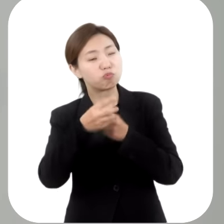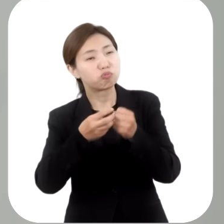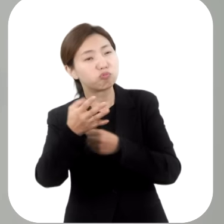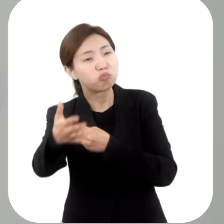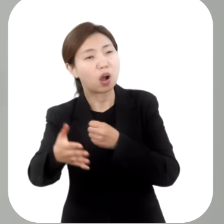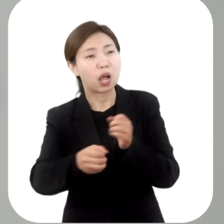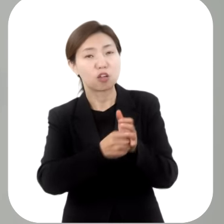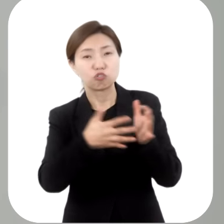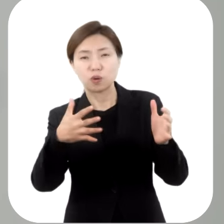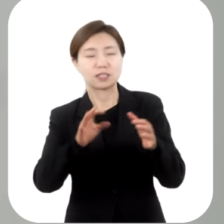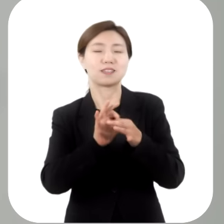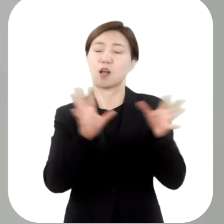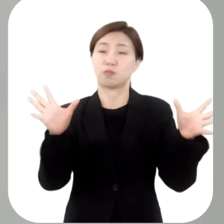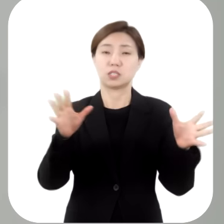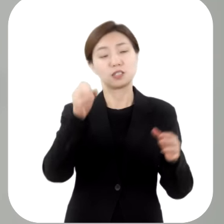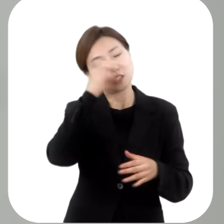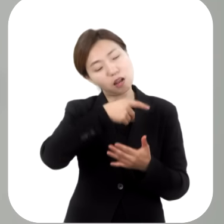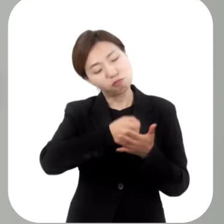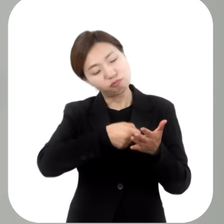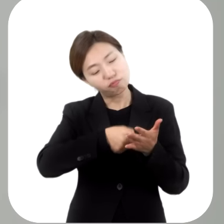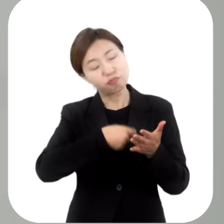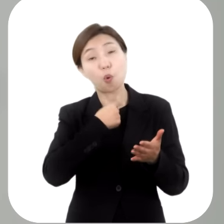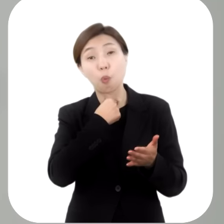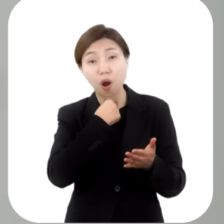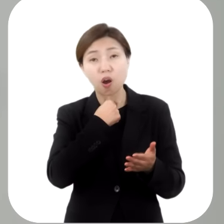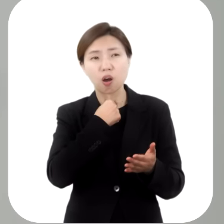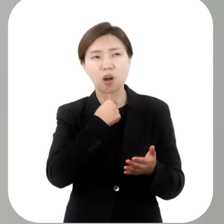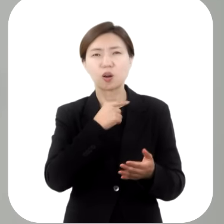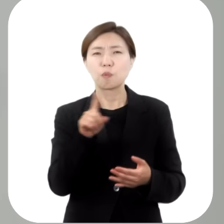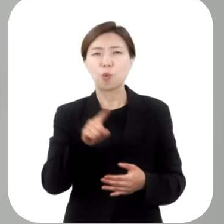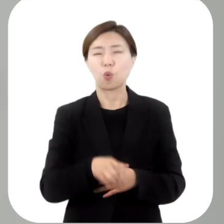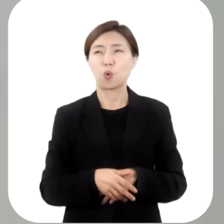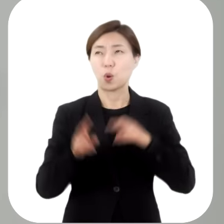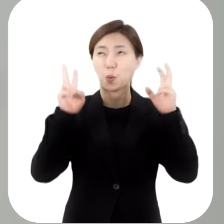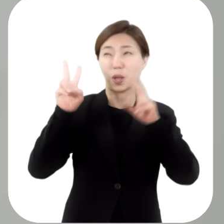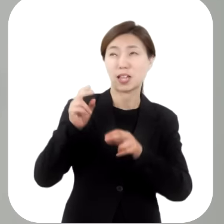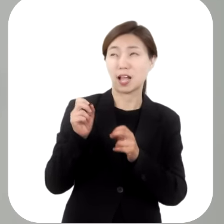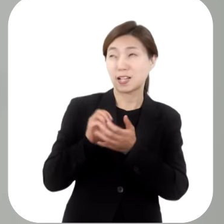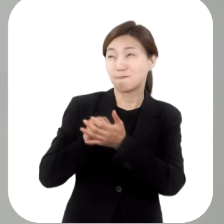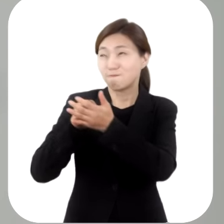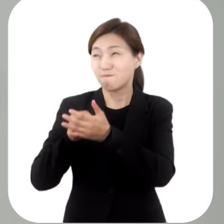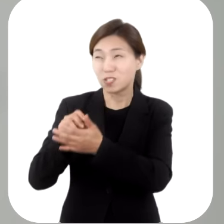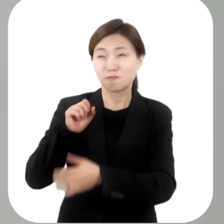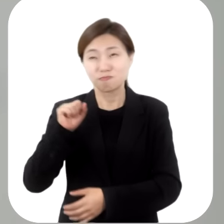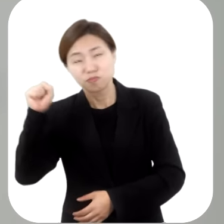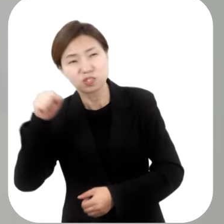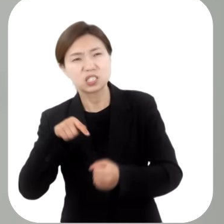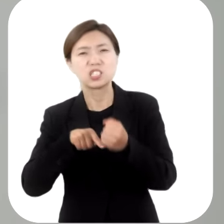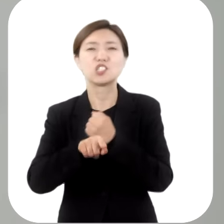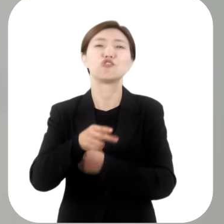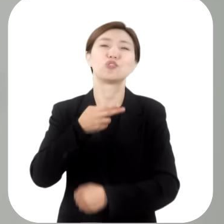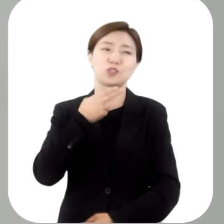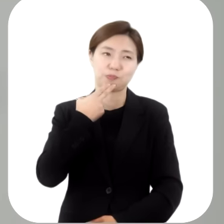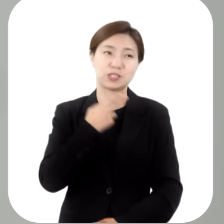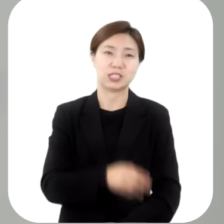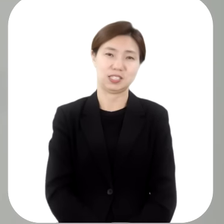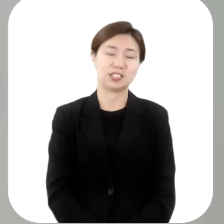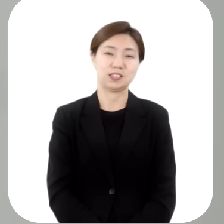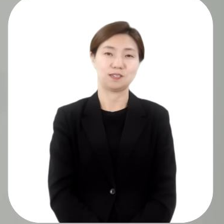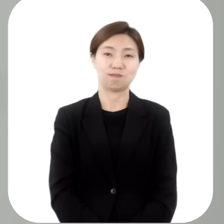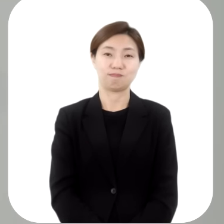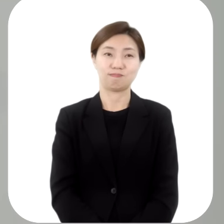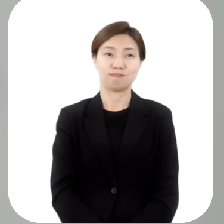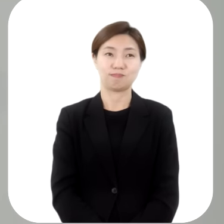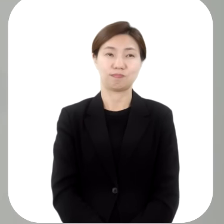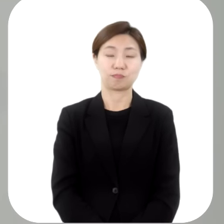알아주든 관계없이 글이나 쓰겠다. 이런다면 굳이 그렇게 직장에 매여서 살 필요는